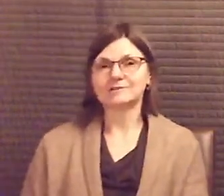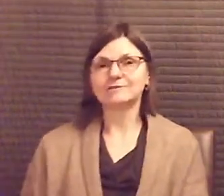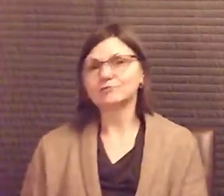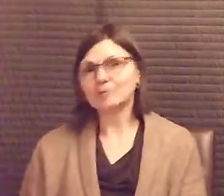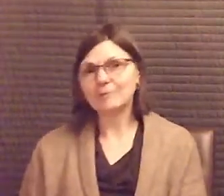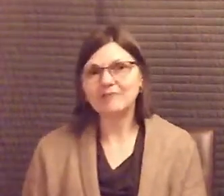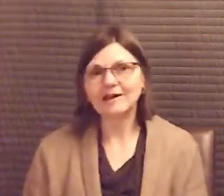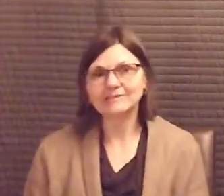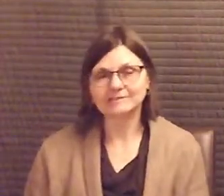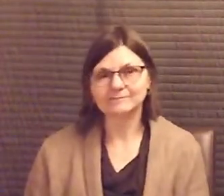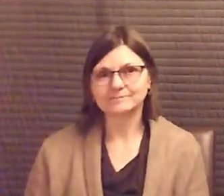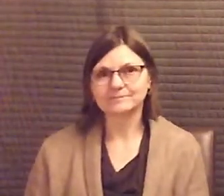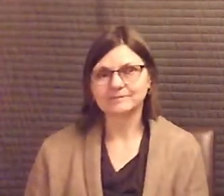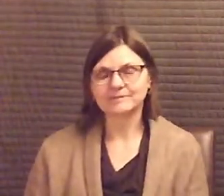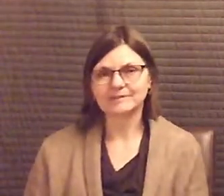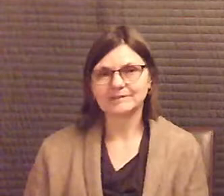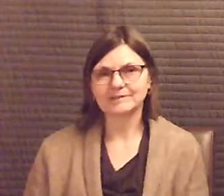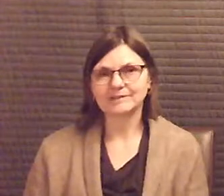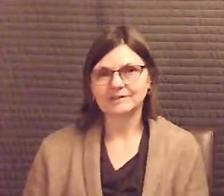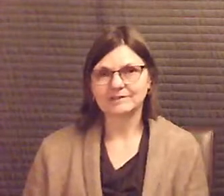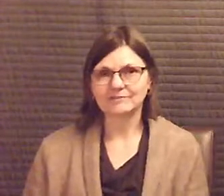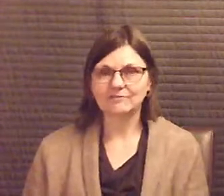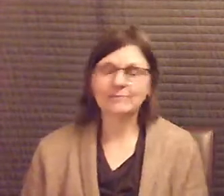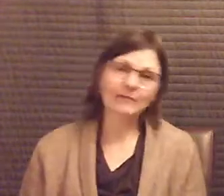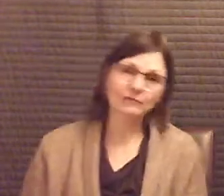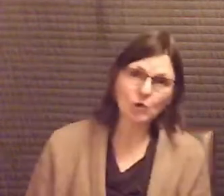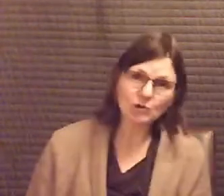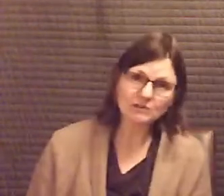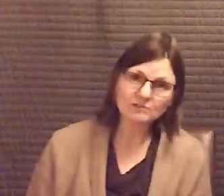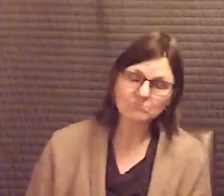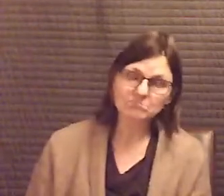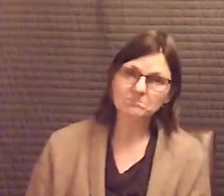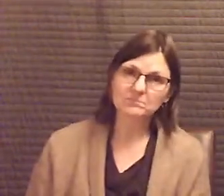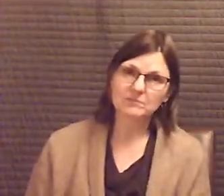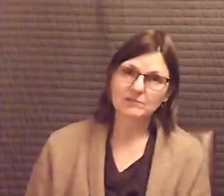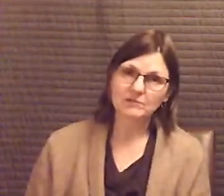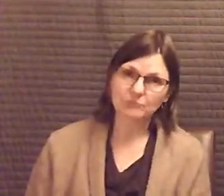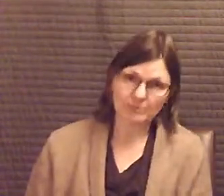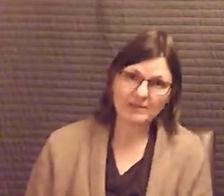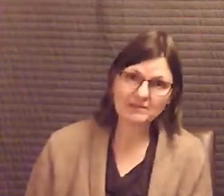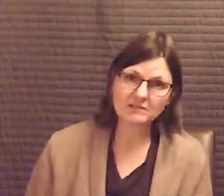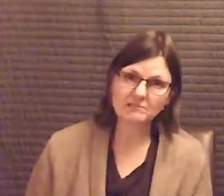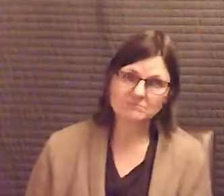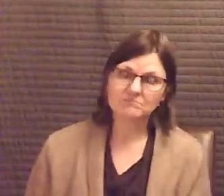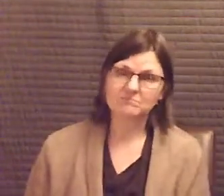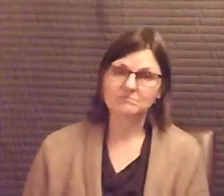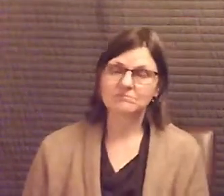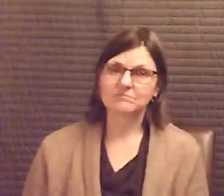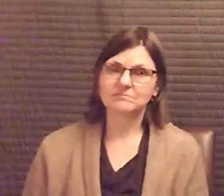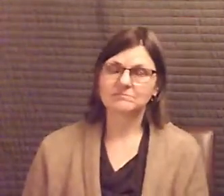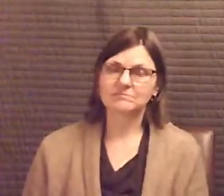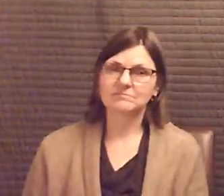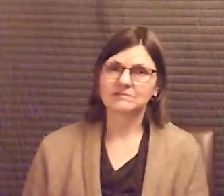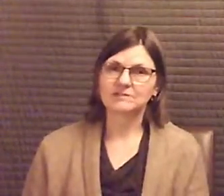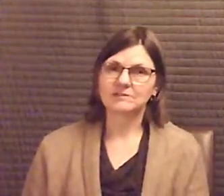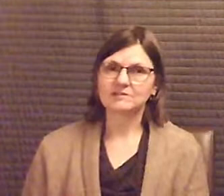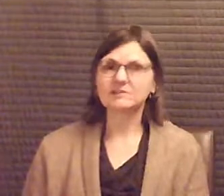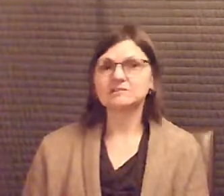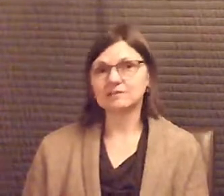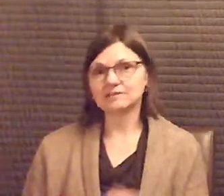volgens van goh mijn vader hier goed dynamiek die wij vlogen prix van en voor mensen die